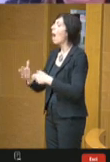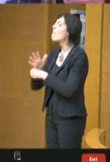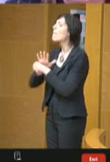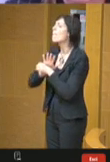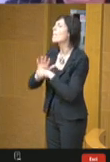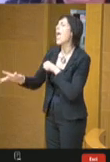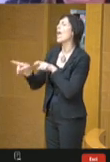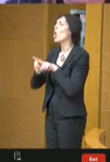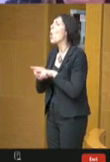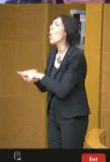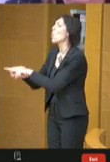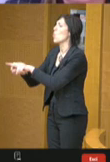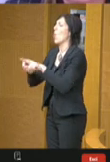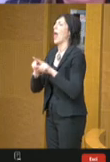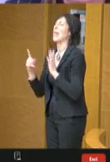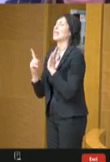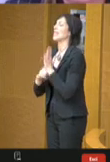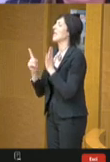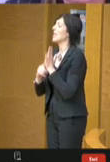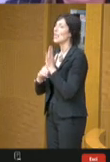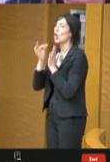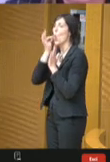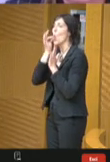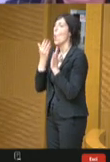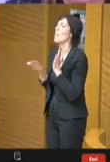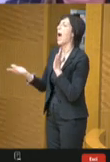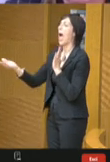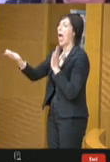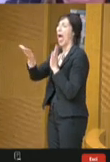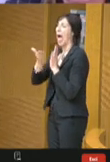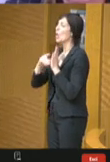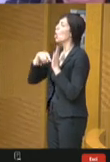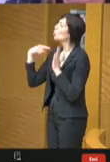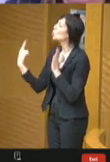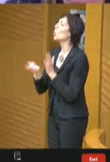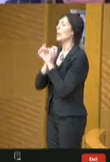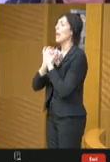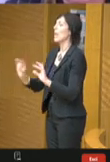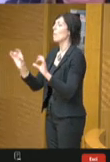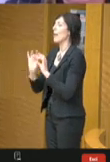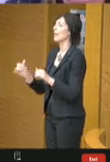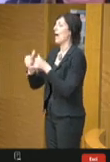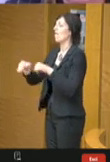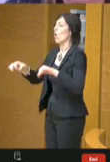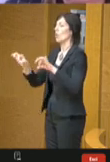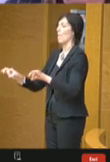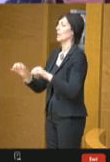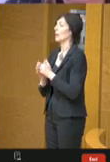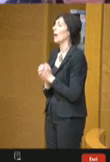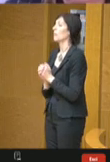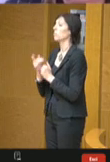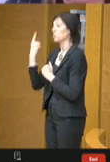uguale godimento dei diritti umani e di tutte le libertà fondamentali. Ecco perché dico che